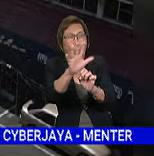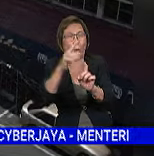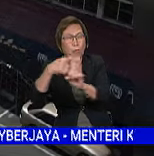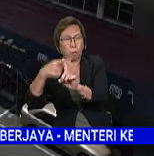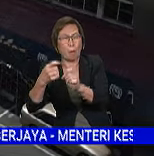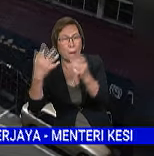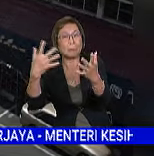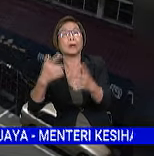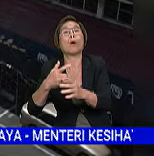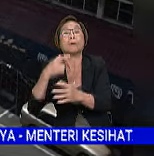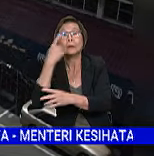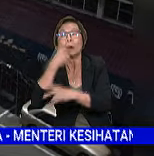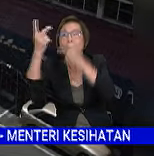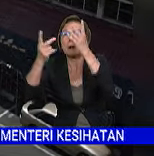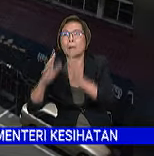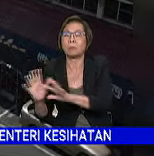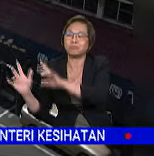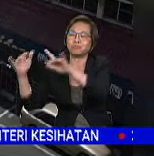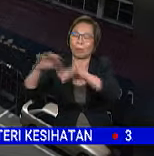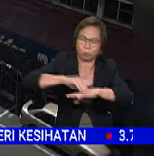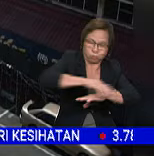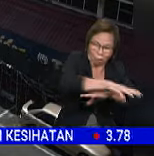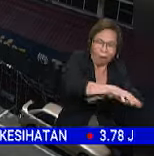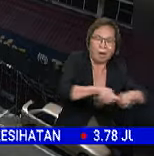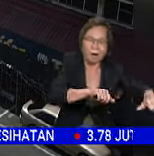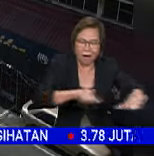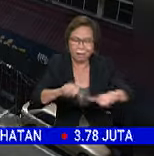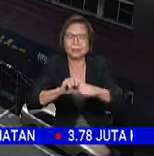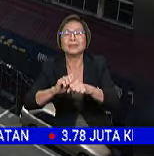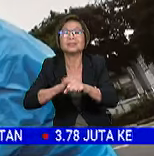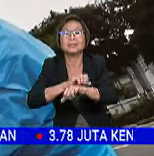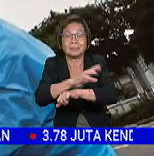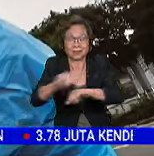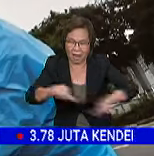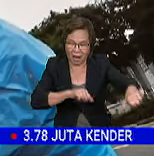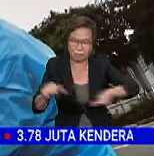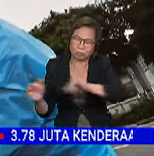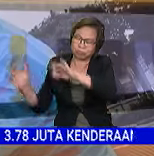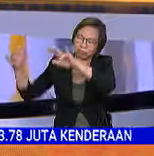kebanyakannya disumbangkan oleh pengembara dan aktiviti perhimpunan sosial